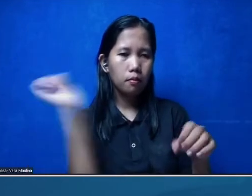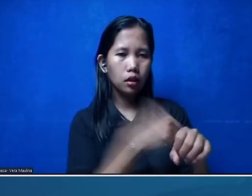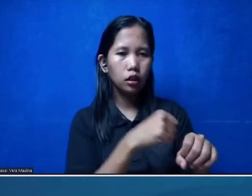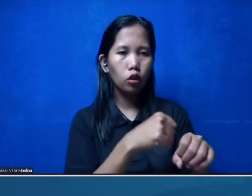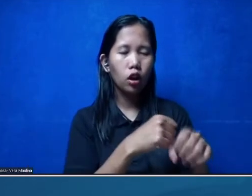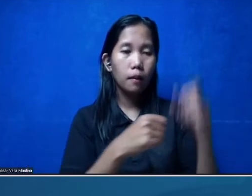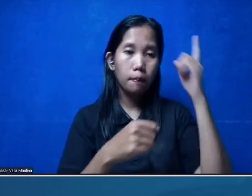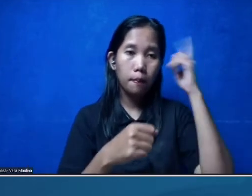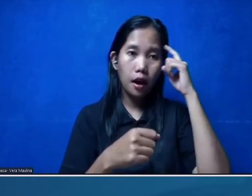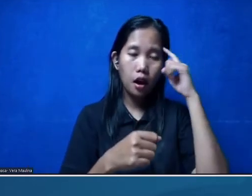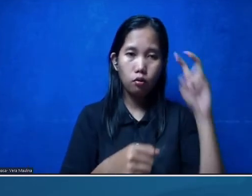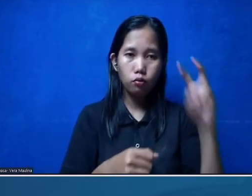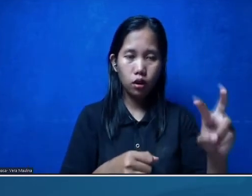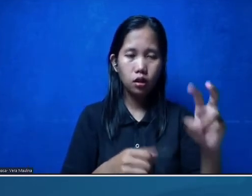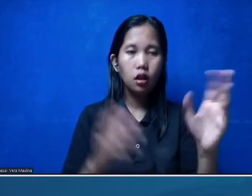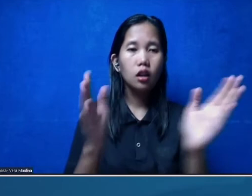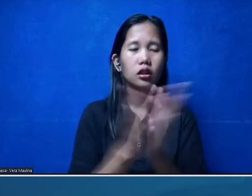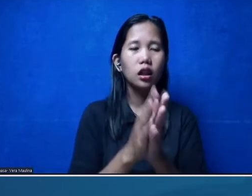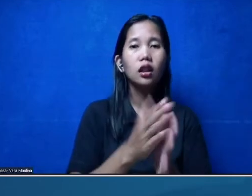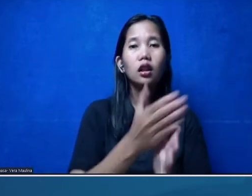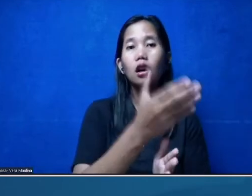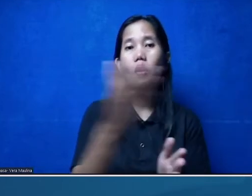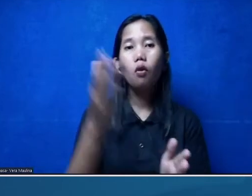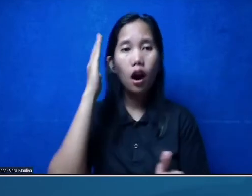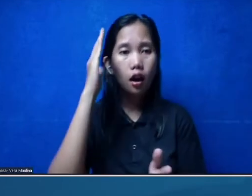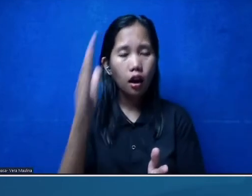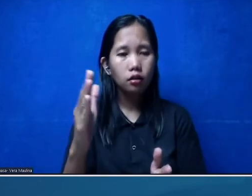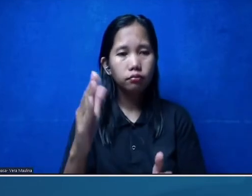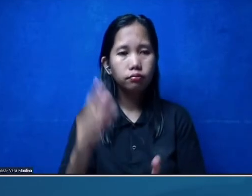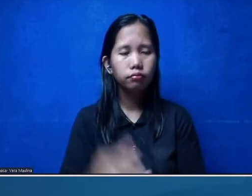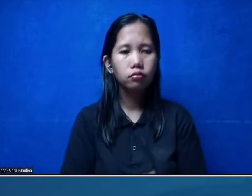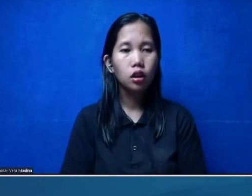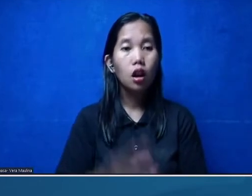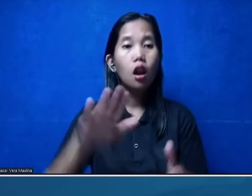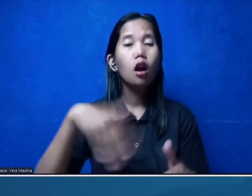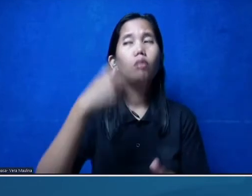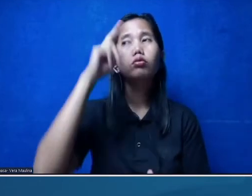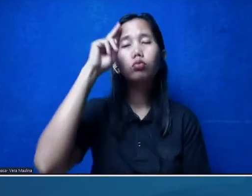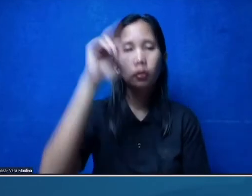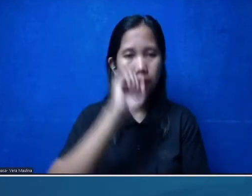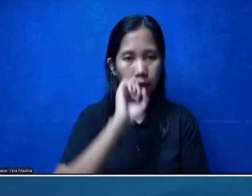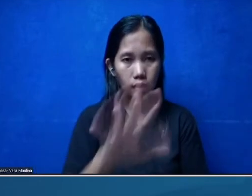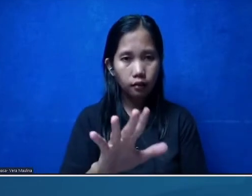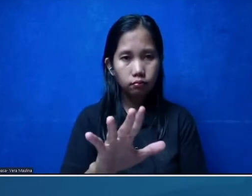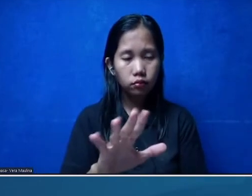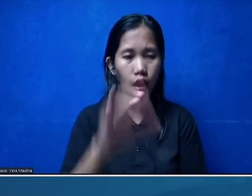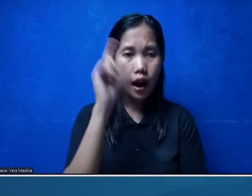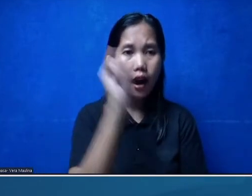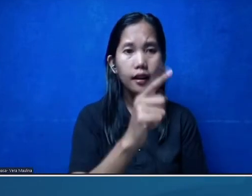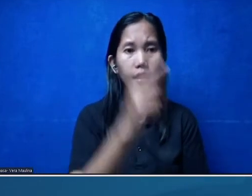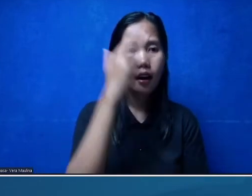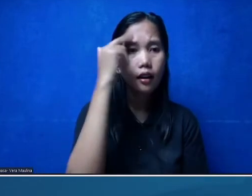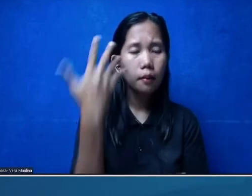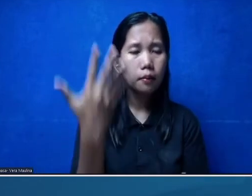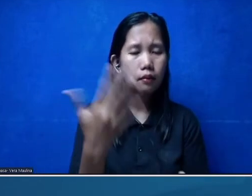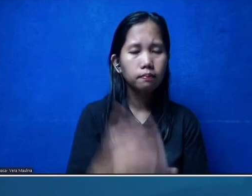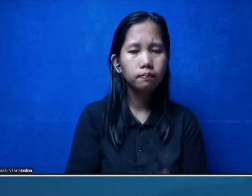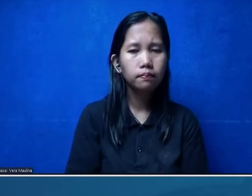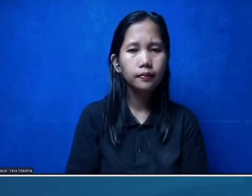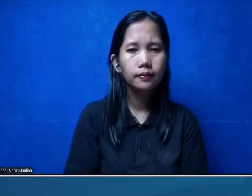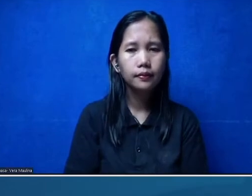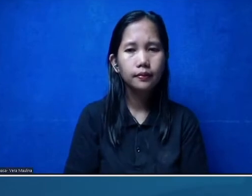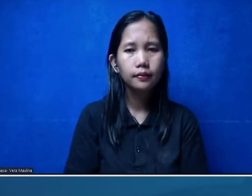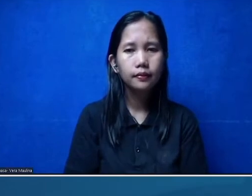pemisahan antara ular dengan keturunan wanita yaitu maksudnya umat Tuhan yang akhirnya